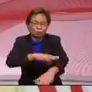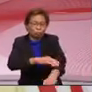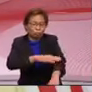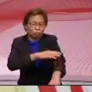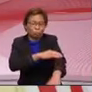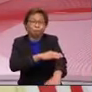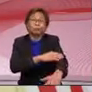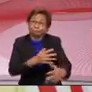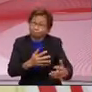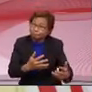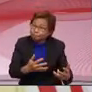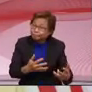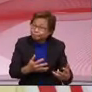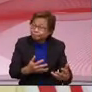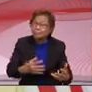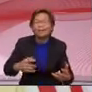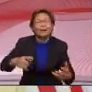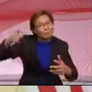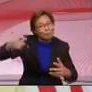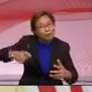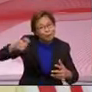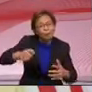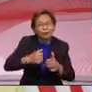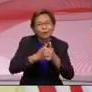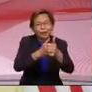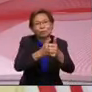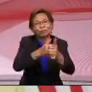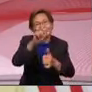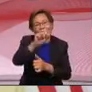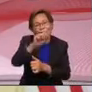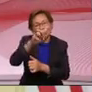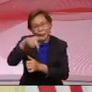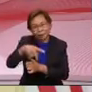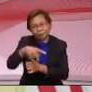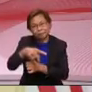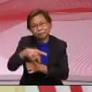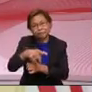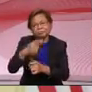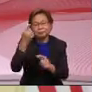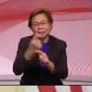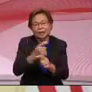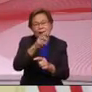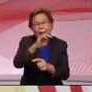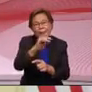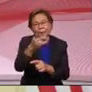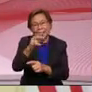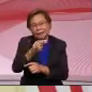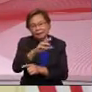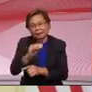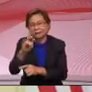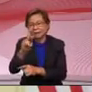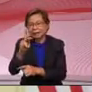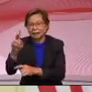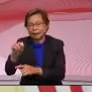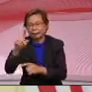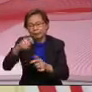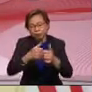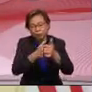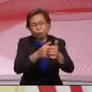kaki, mereka juga perlu mematuhi SOP yang ditetapkan oleh MKN dan KKM